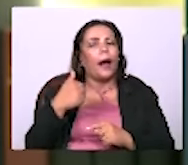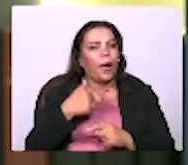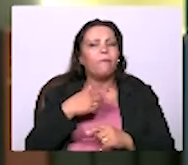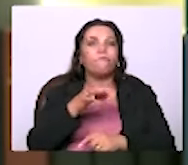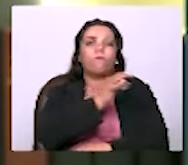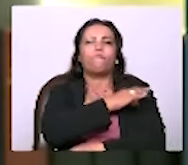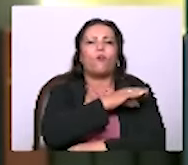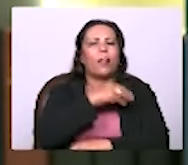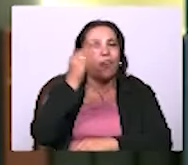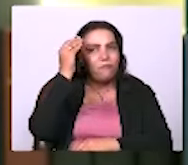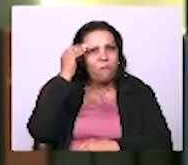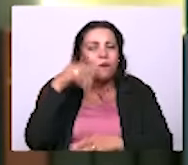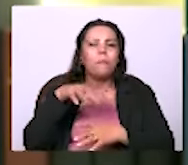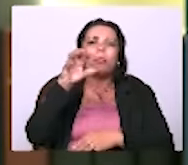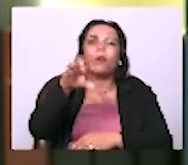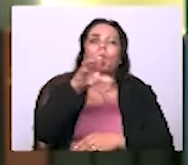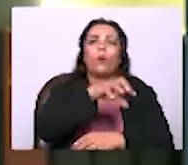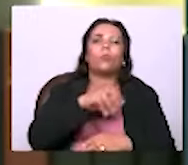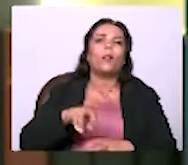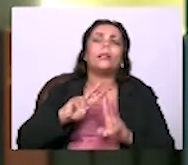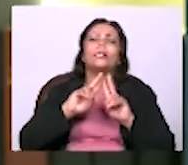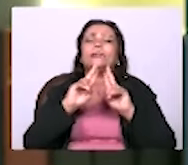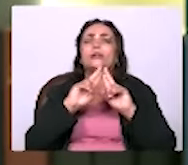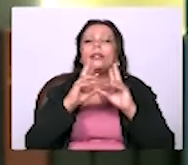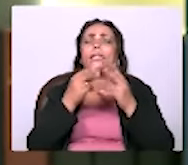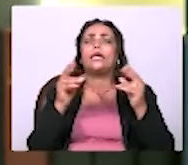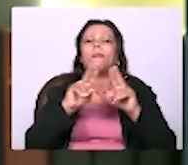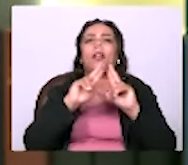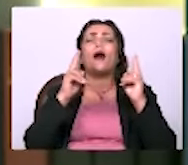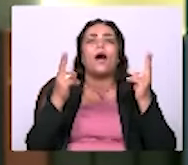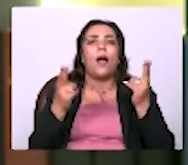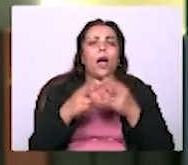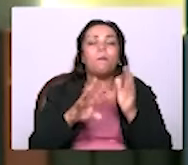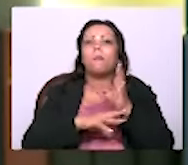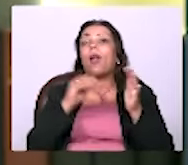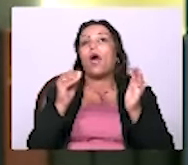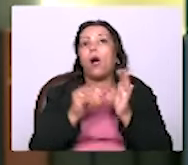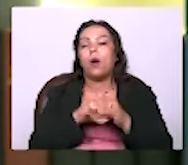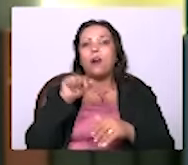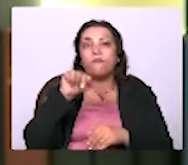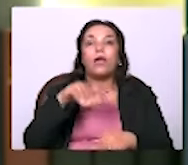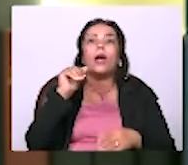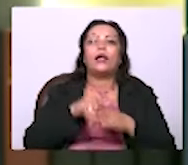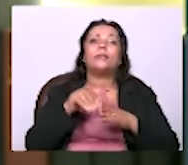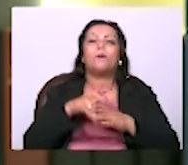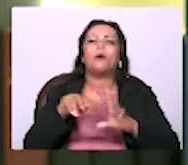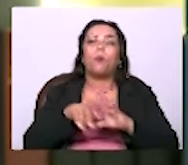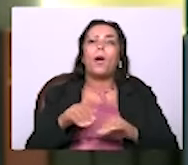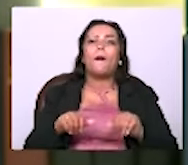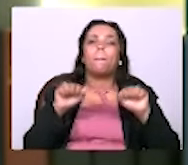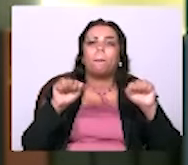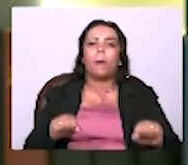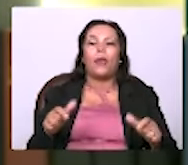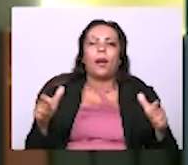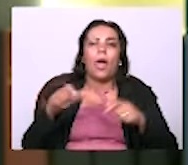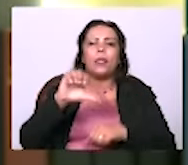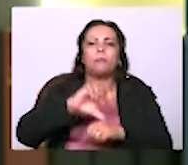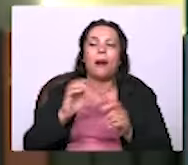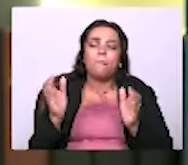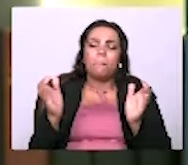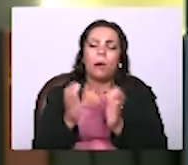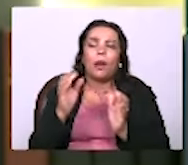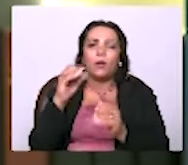التجربه ده اللي بيحصل في كتير جدا من العالم البدايات عاده تكون من الانتخابات المحليه ومن المجالس المحليه اللي